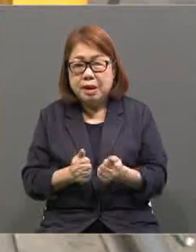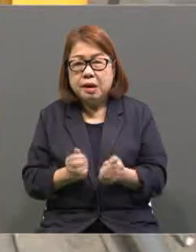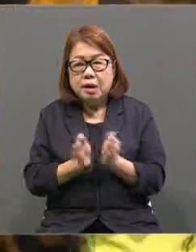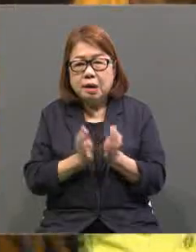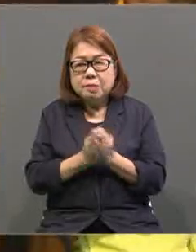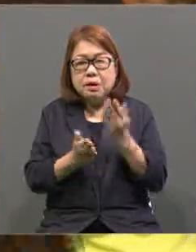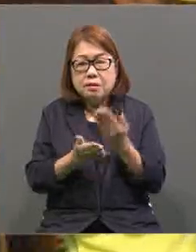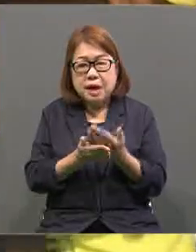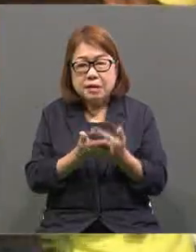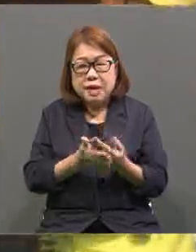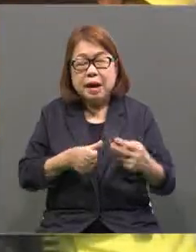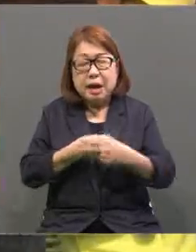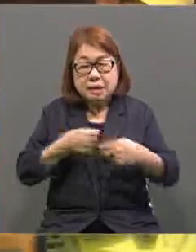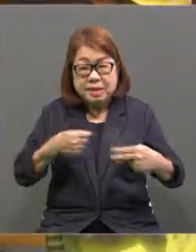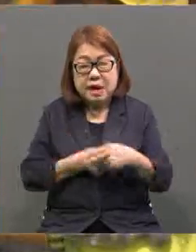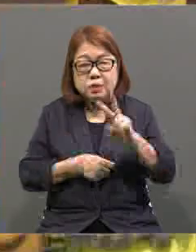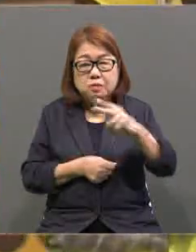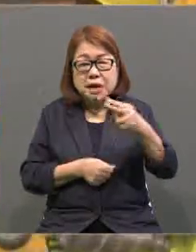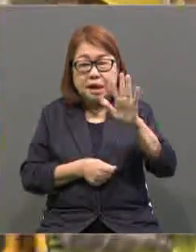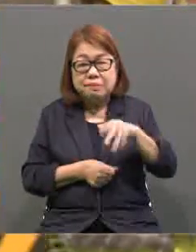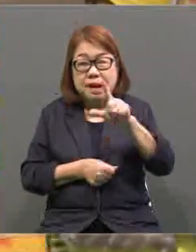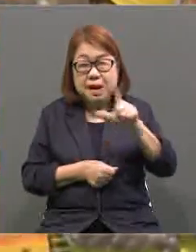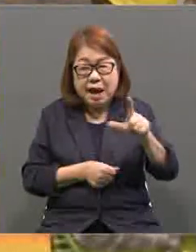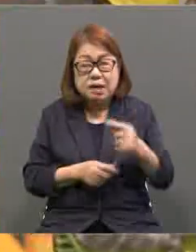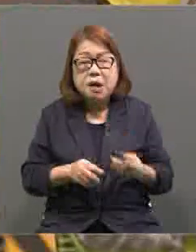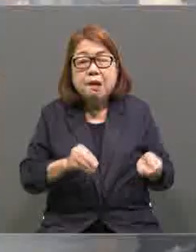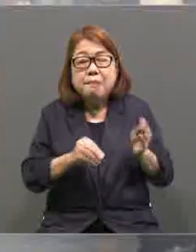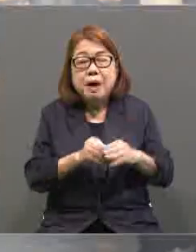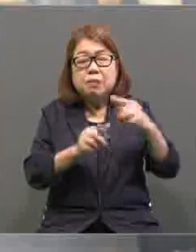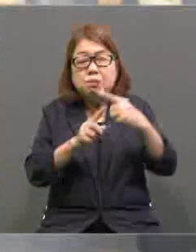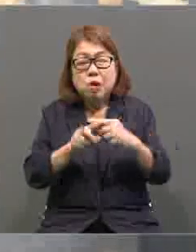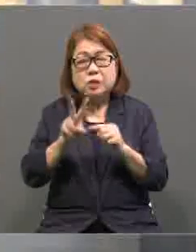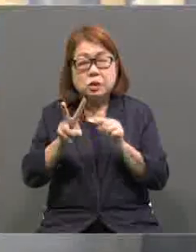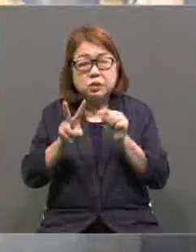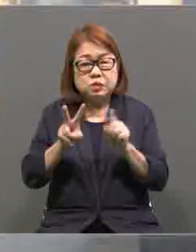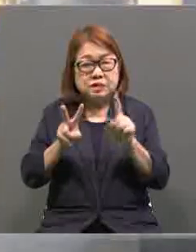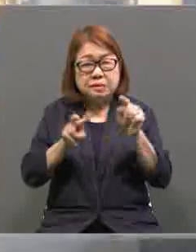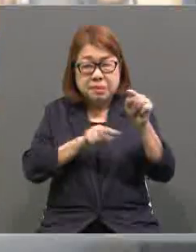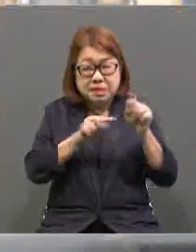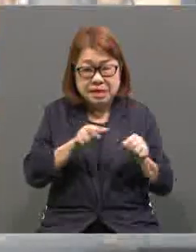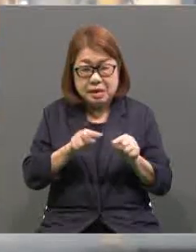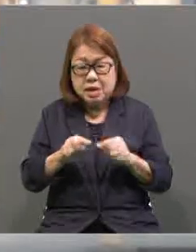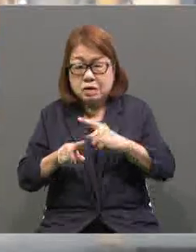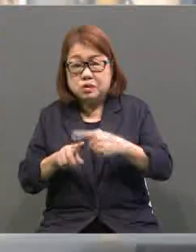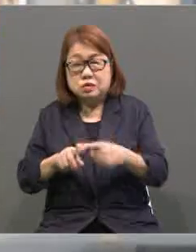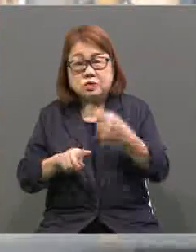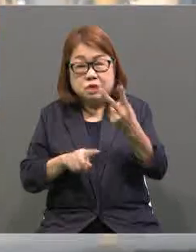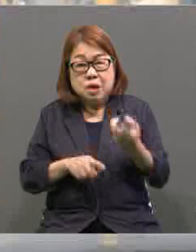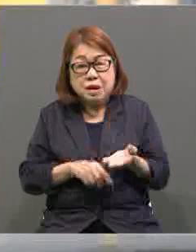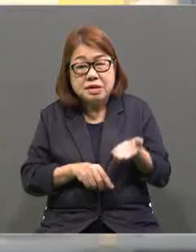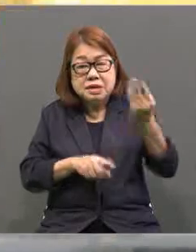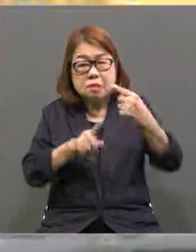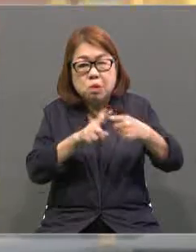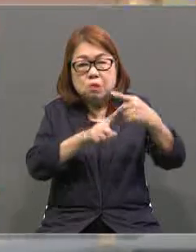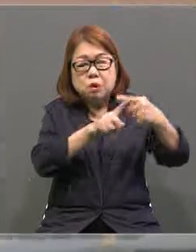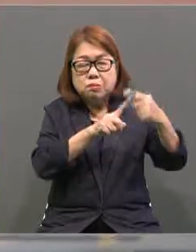กว่า25,000ล้านเหรียญสหรัฐนะครับกลับมาเป็นบ 2. 1%ซึ่งอันเนี้ยบวกต่อเนื่องมา 2เดือนติดกันละเมื่อคิดเป็น